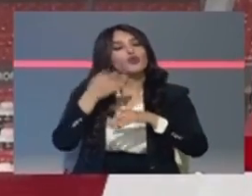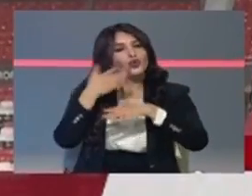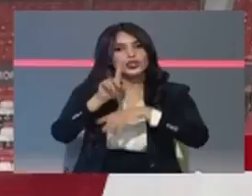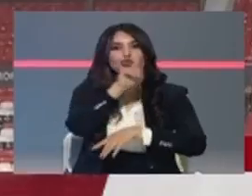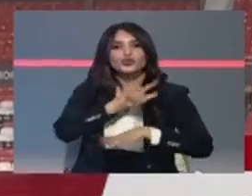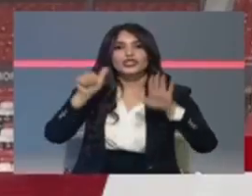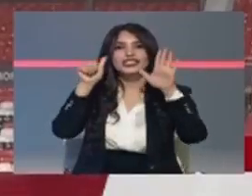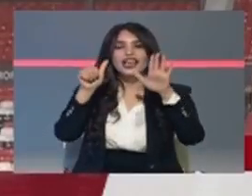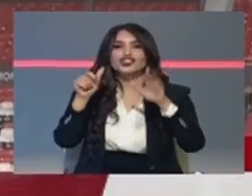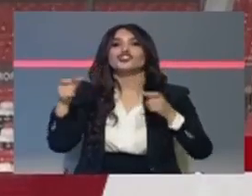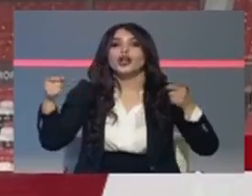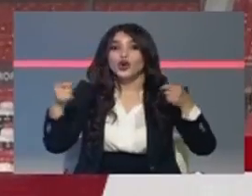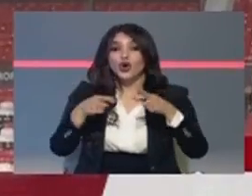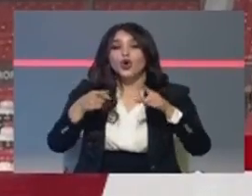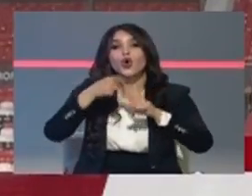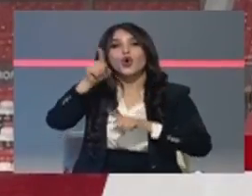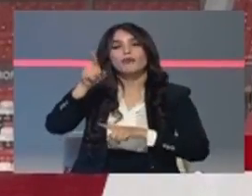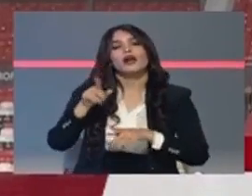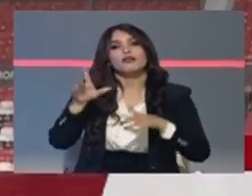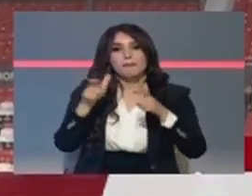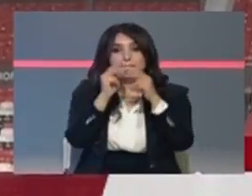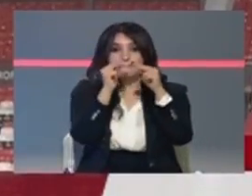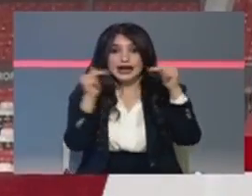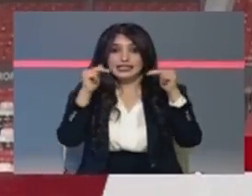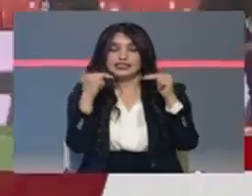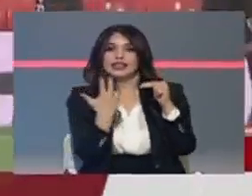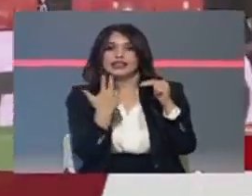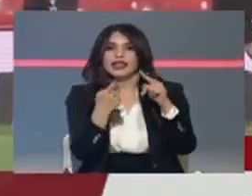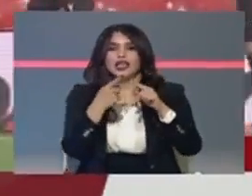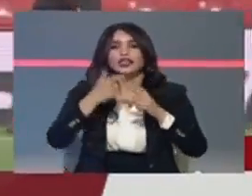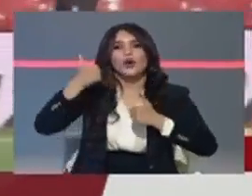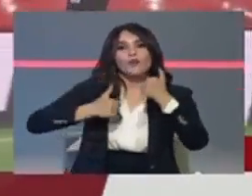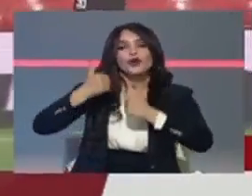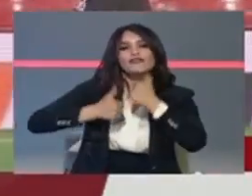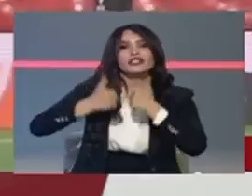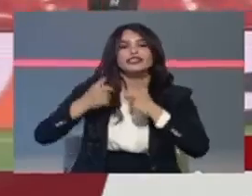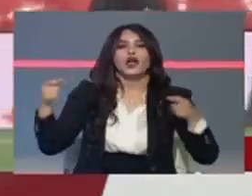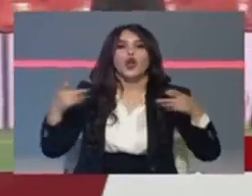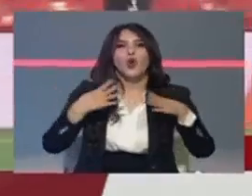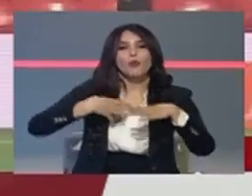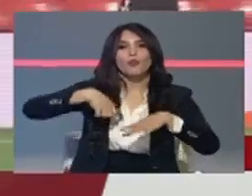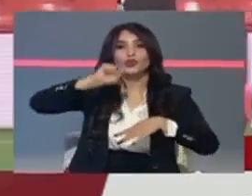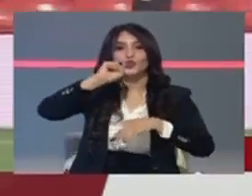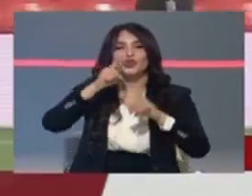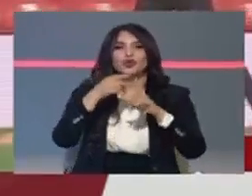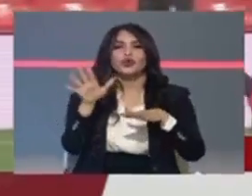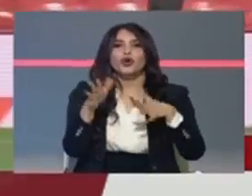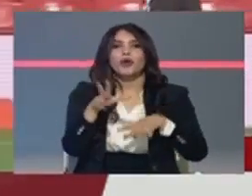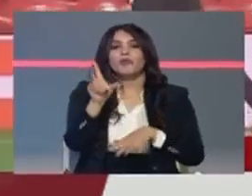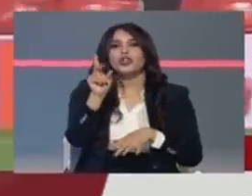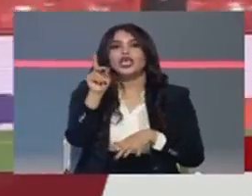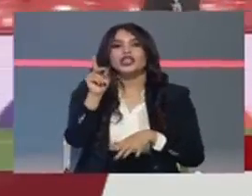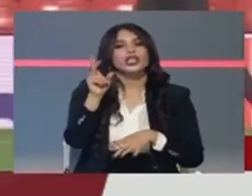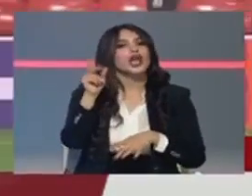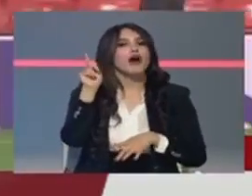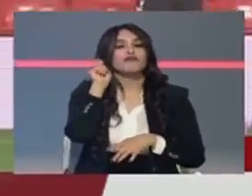16 نقطة أمام شارلو روا صاحب المركز الثالث قبل تعليق منافسات البطولة الذي كان مقررا في 30 من أفريل الجاري.